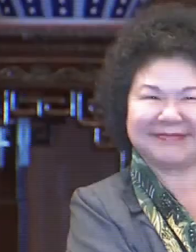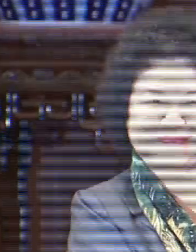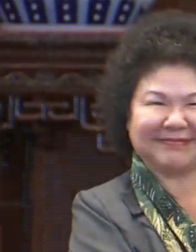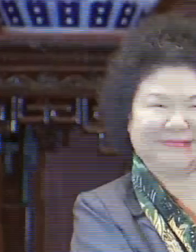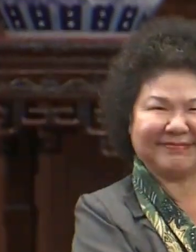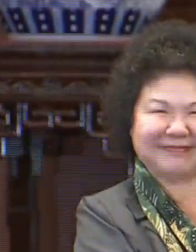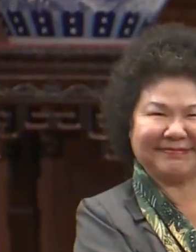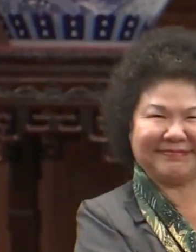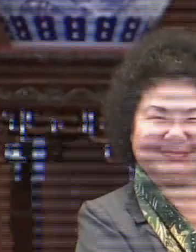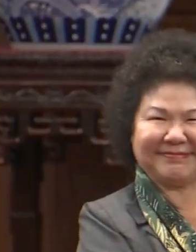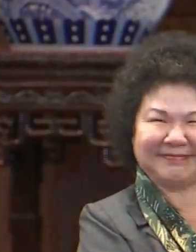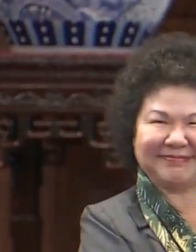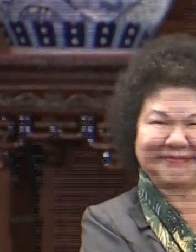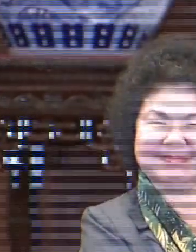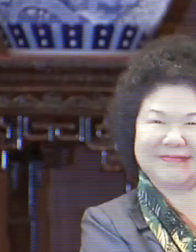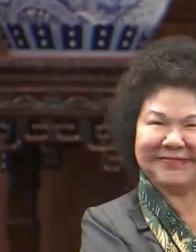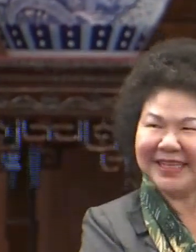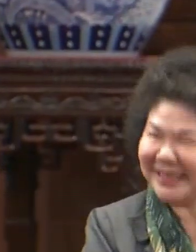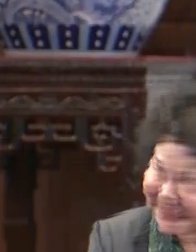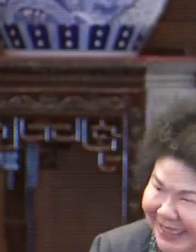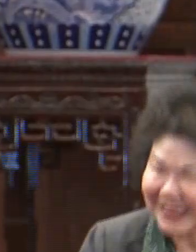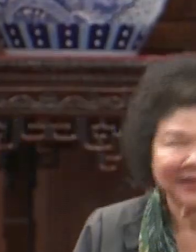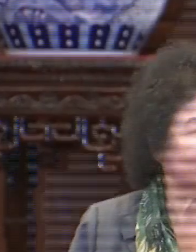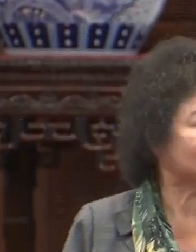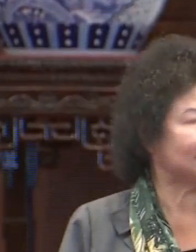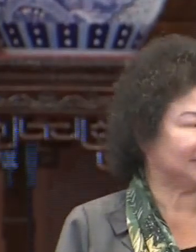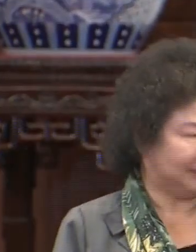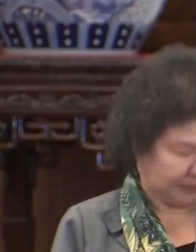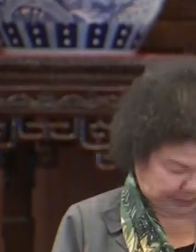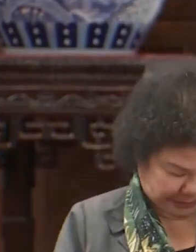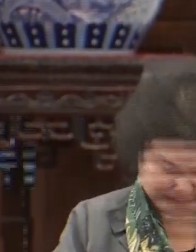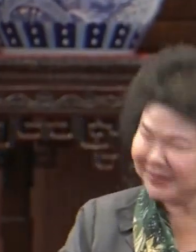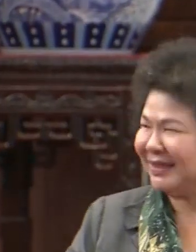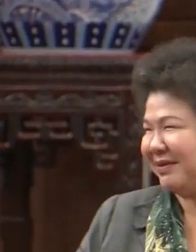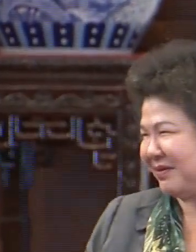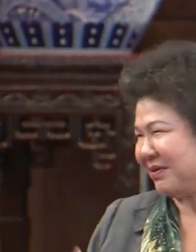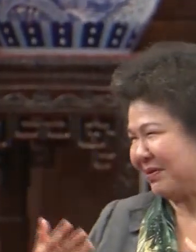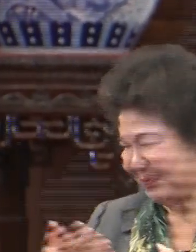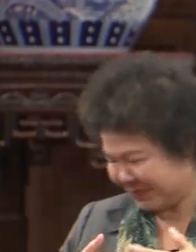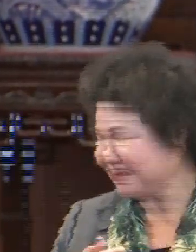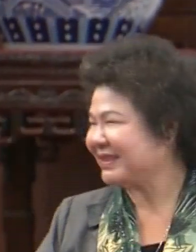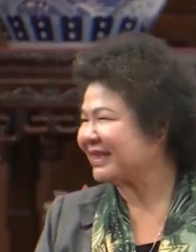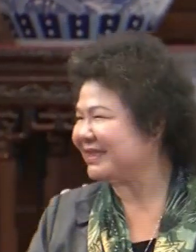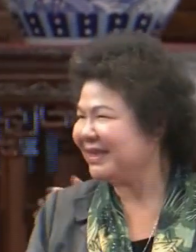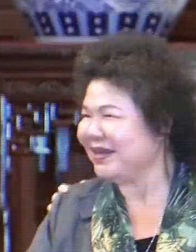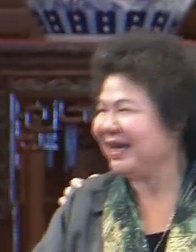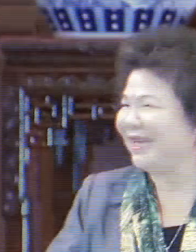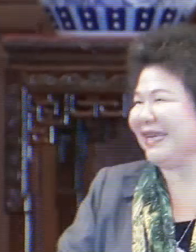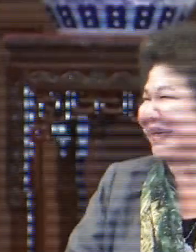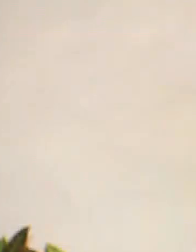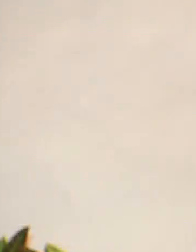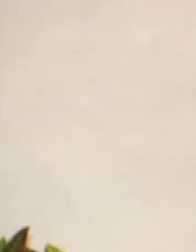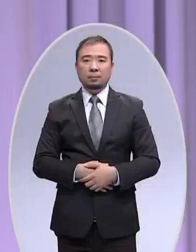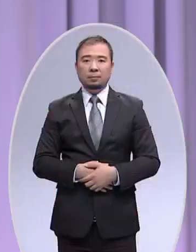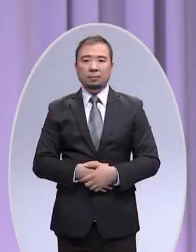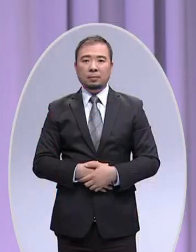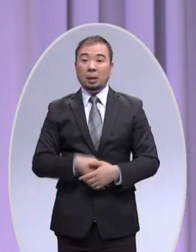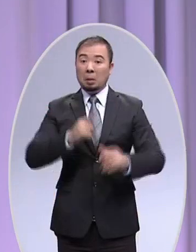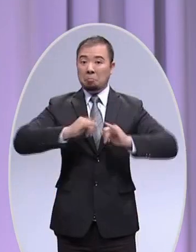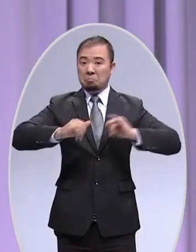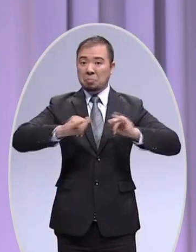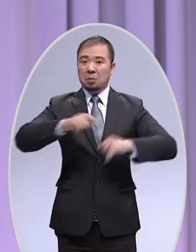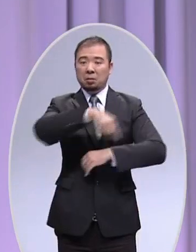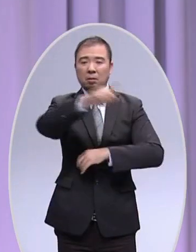高雄人口外移有多严重啊。这个这么苦手的黑笑话，大家其实讲来心里头是很酸的。韩国瑜刚刚提到